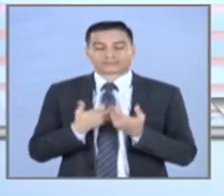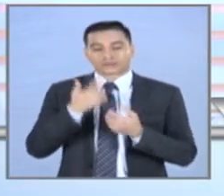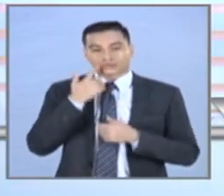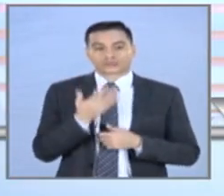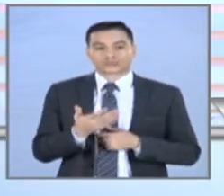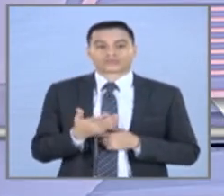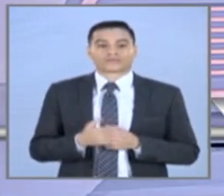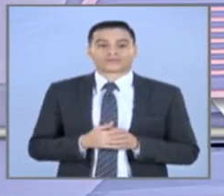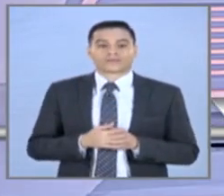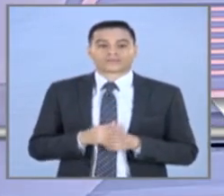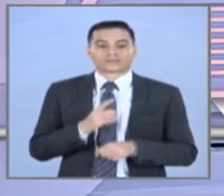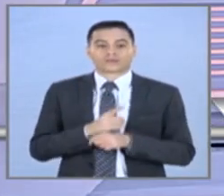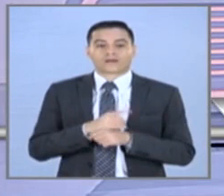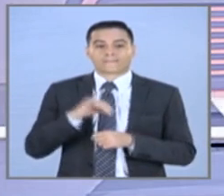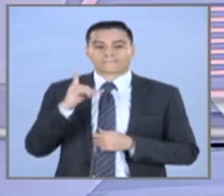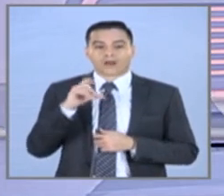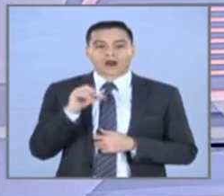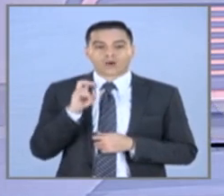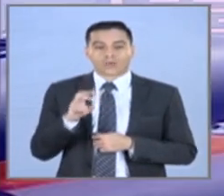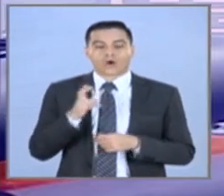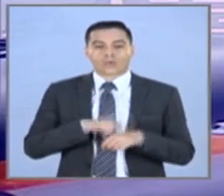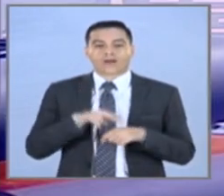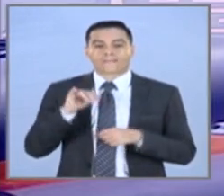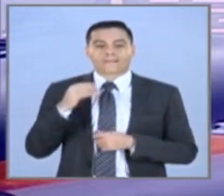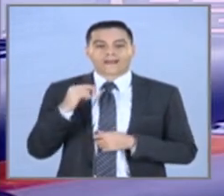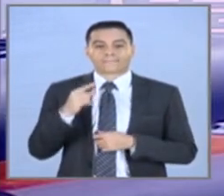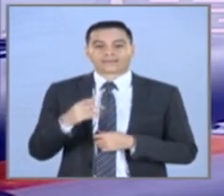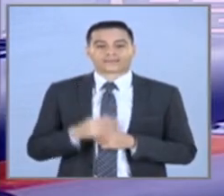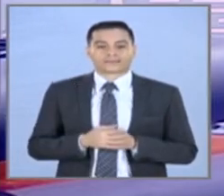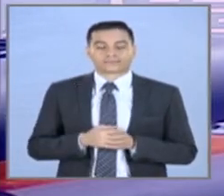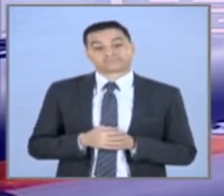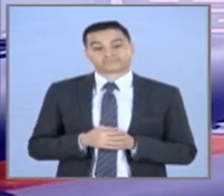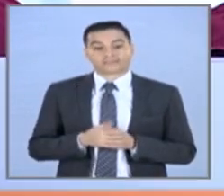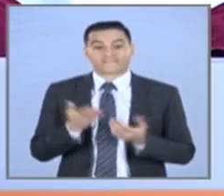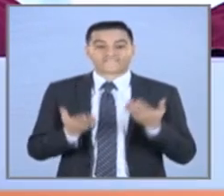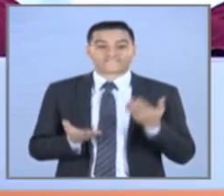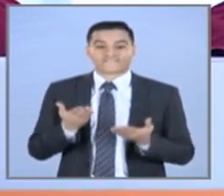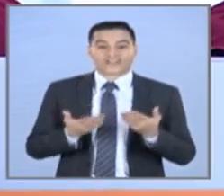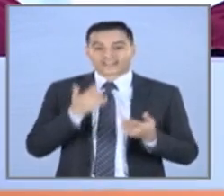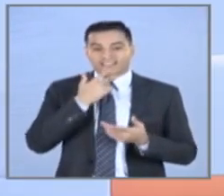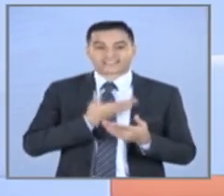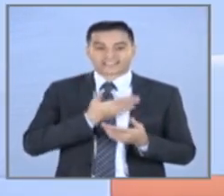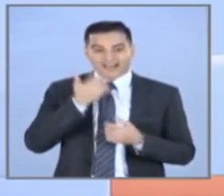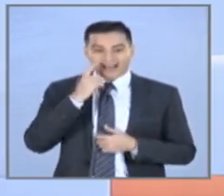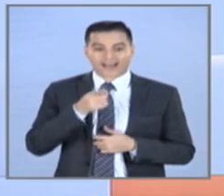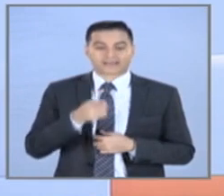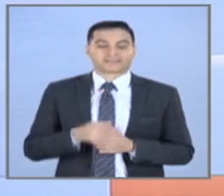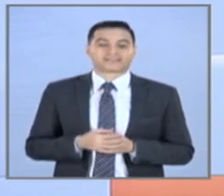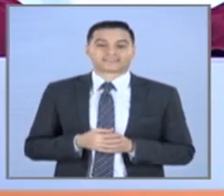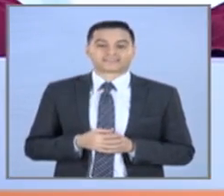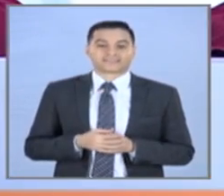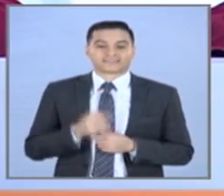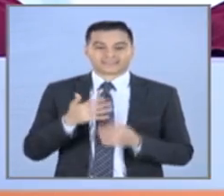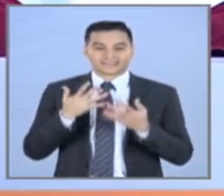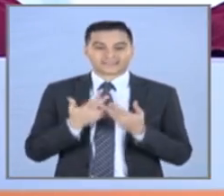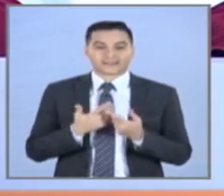الذهنية، مدام مروة ومحمد. شايفين فرق السن؟ خلي بالك، انت ماسكة